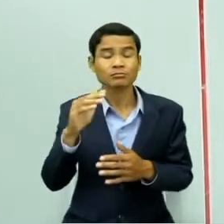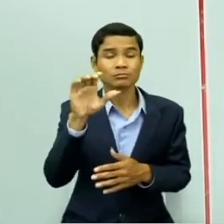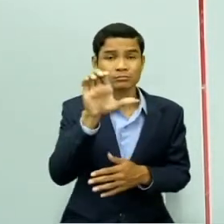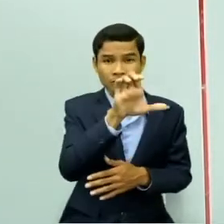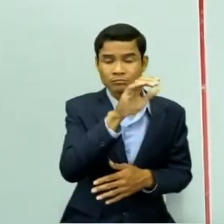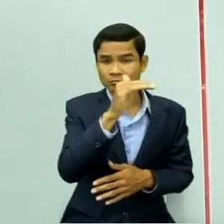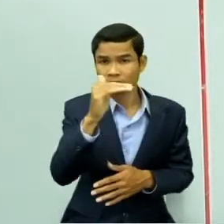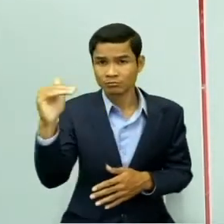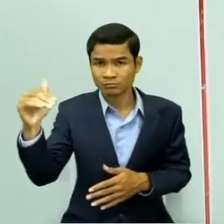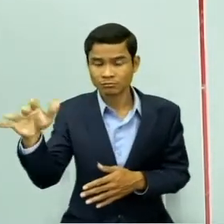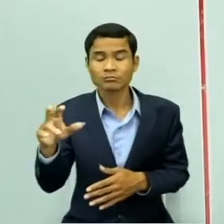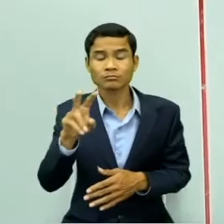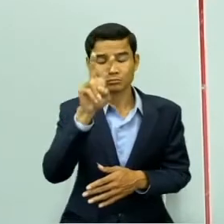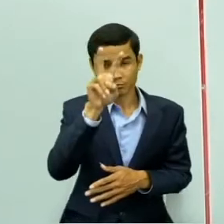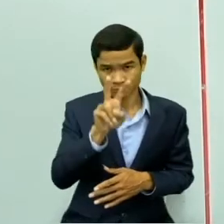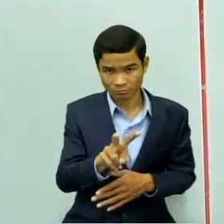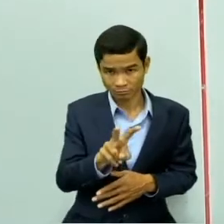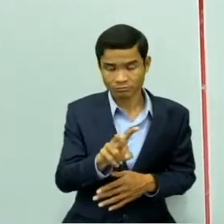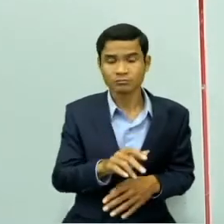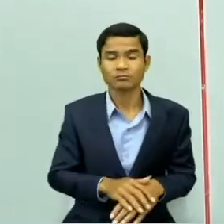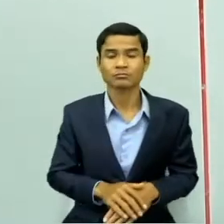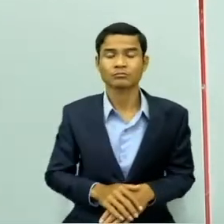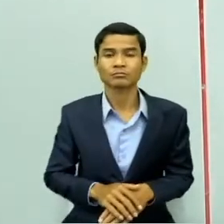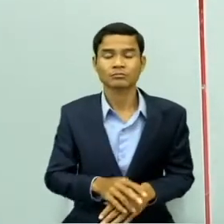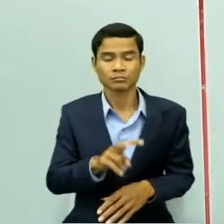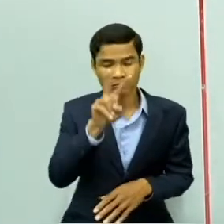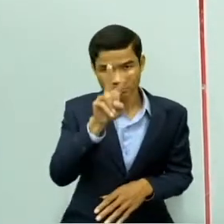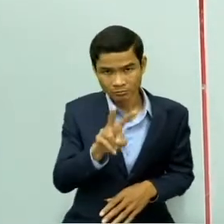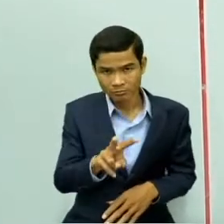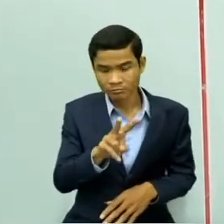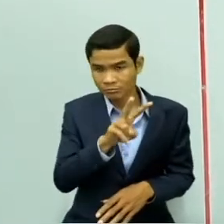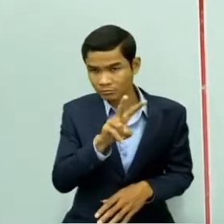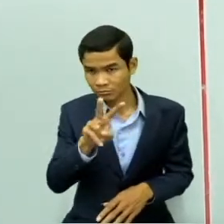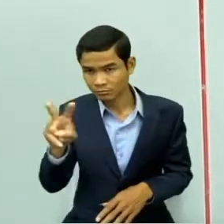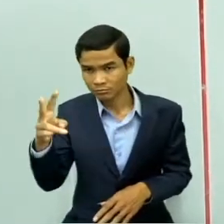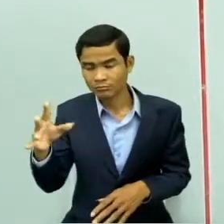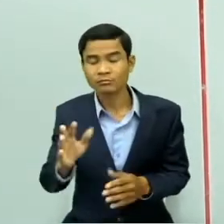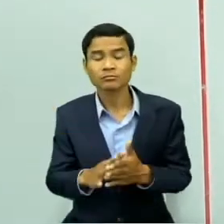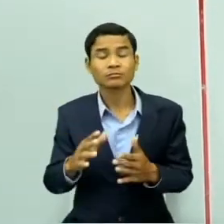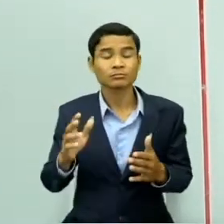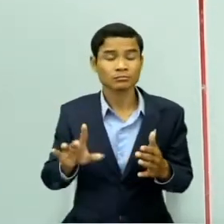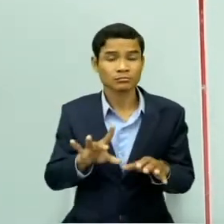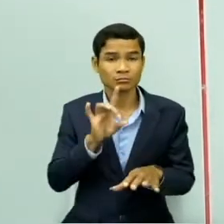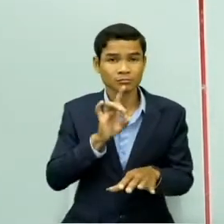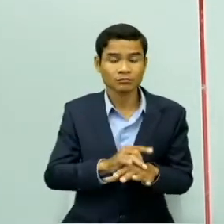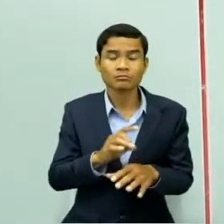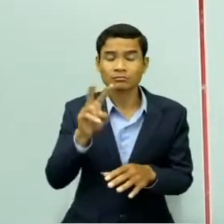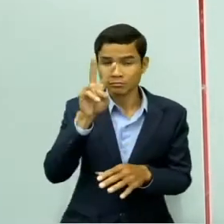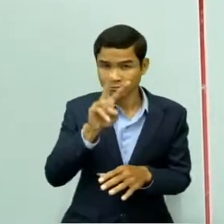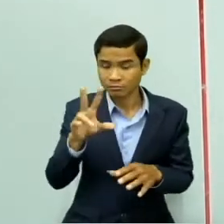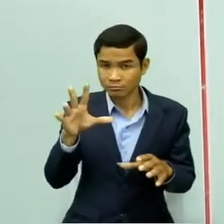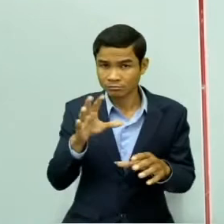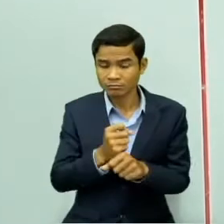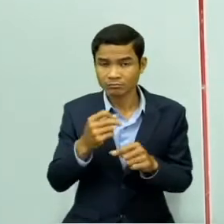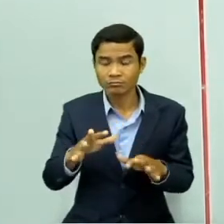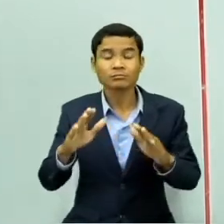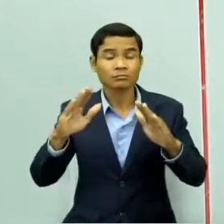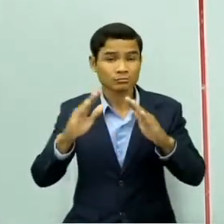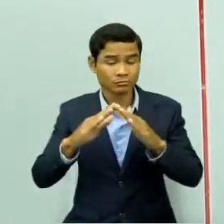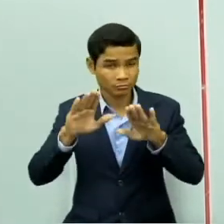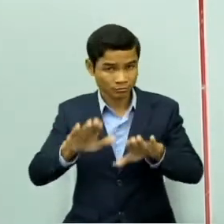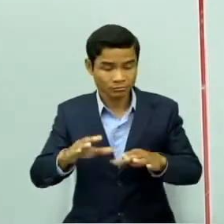tới sự đám. Bì lơ chó. Cảm ơn các bạn đã theo dõi và hãy đăng ký kênh để ủng hộ kênh của mình